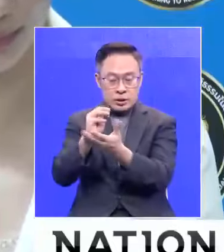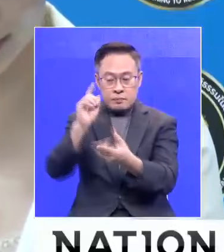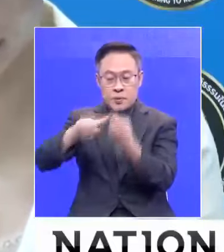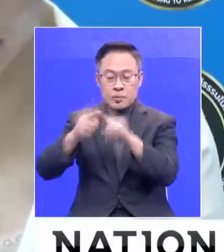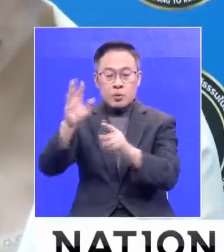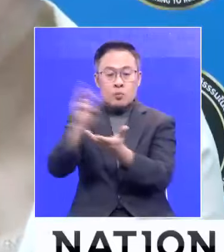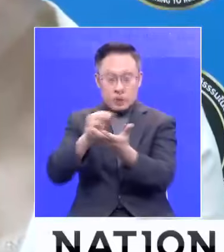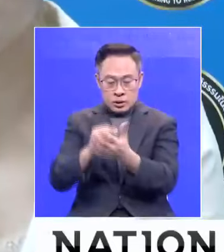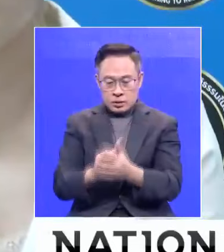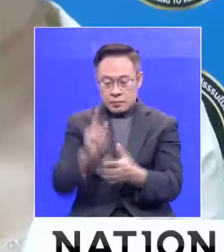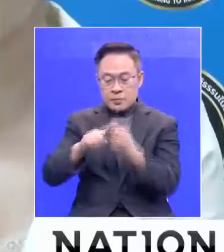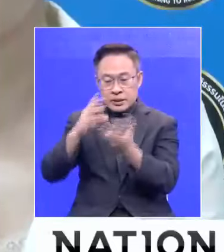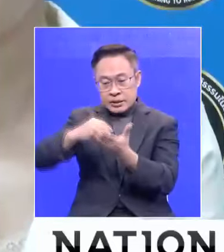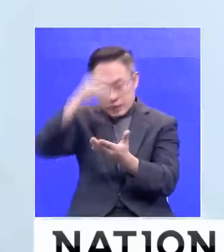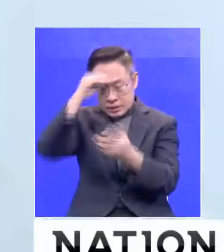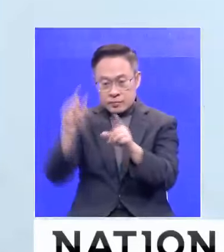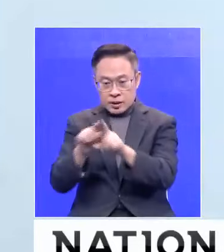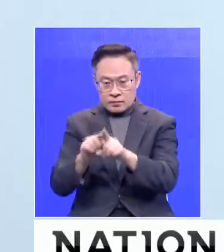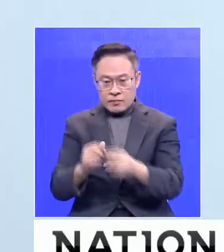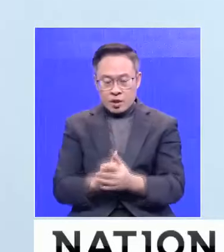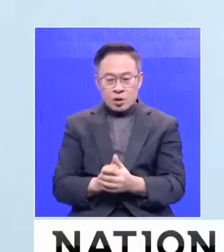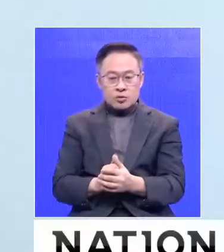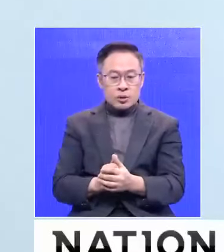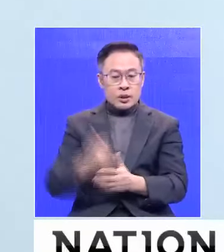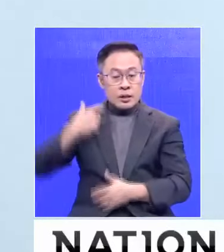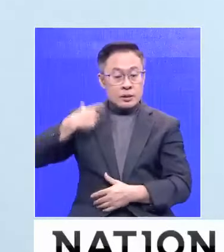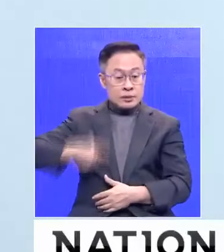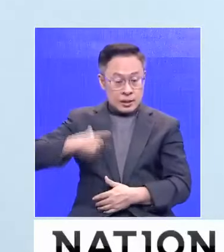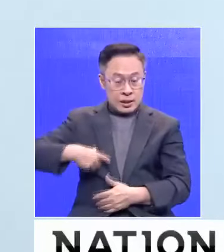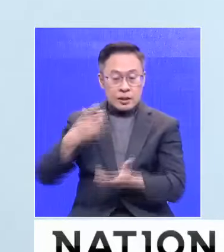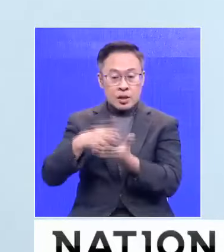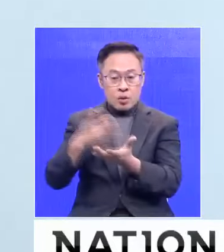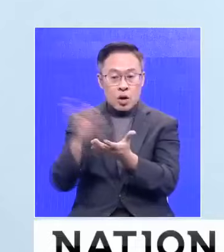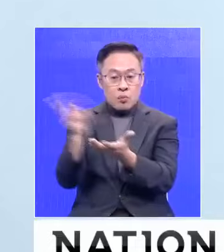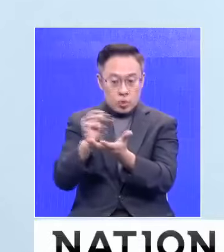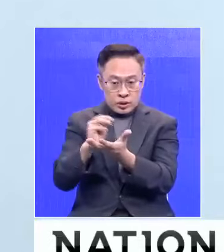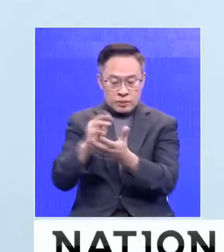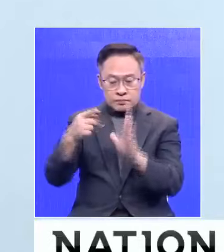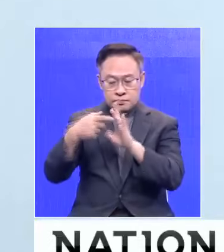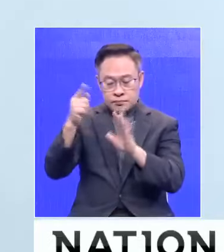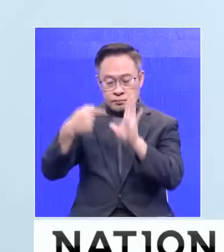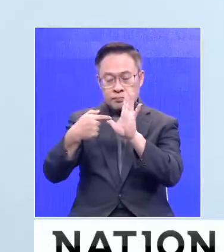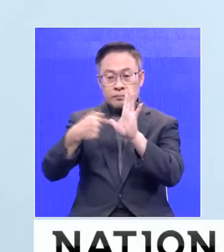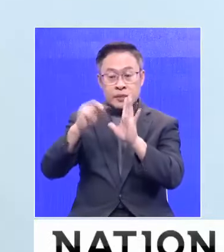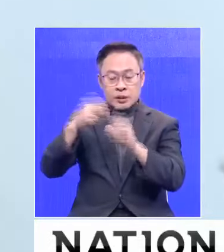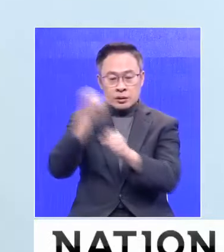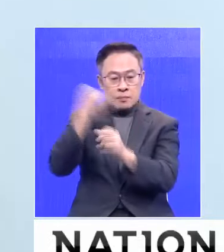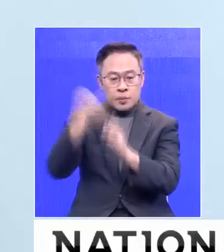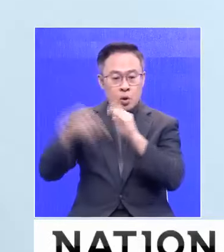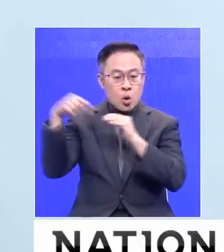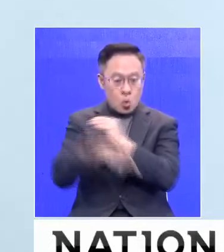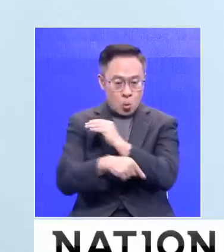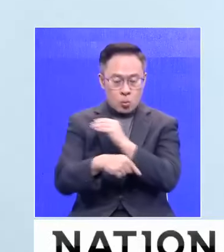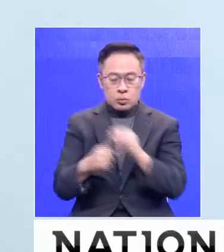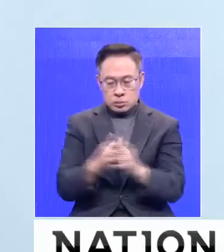รียนมาด้วยกันนะครับขณะที่ทนายความเปิดเผยนะครับว่าการกระทำของมูลนิธิดังกล่าวเข้าข่ายช่อโกงและร่วมการช่อโกงครับซึ่